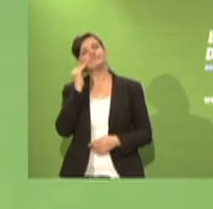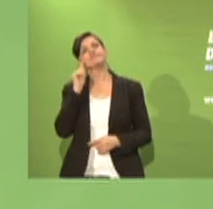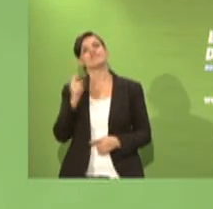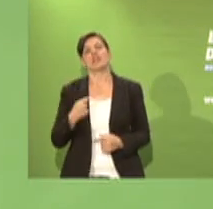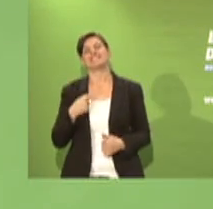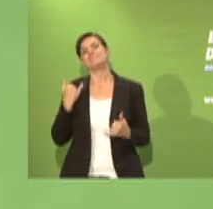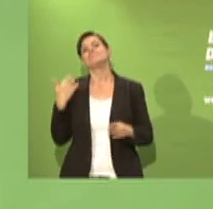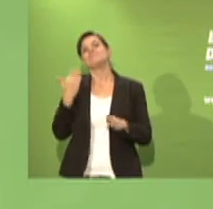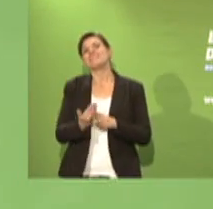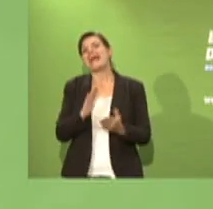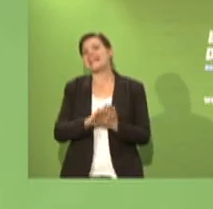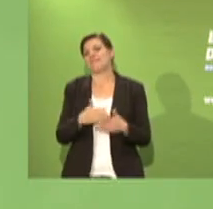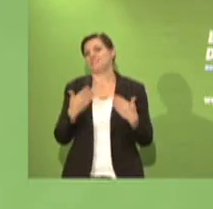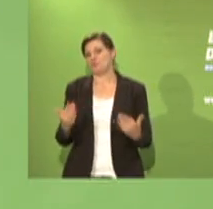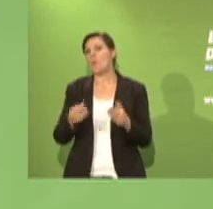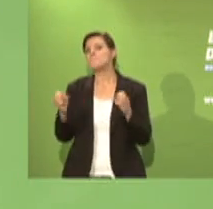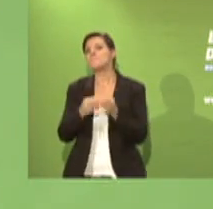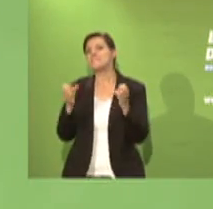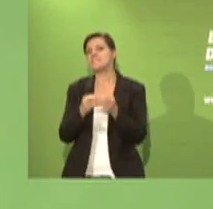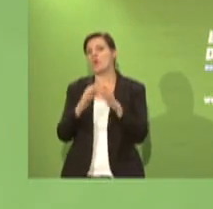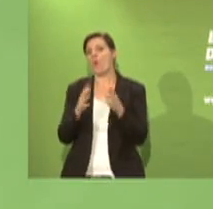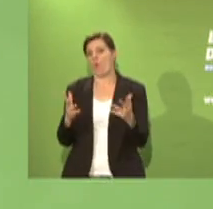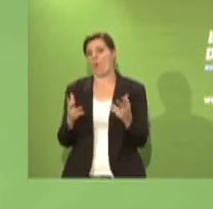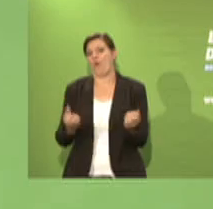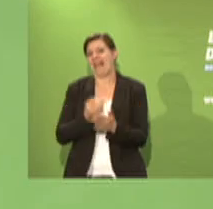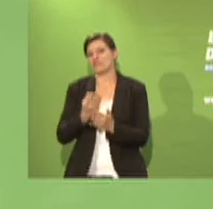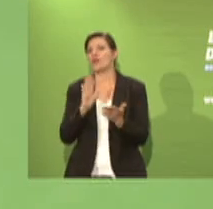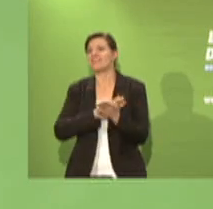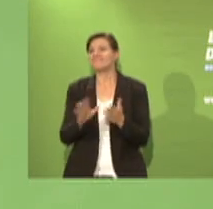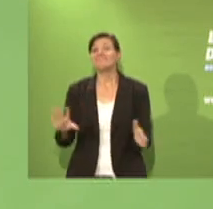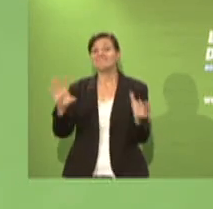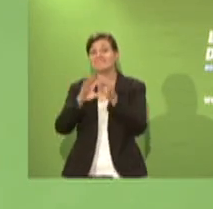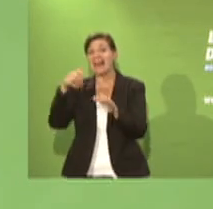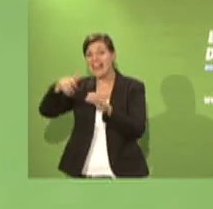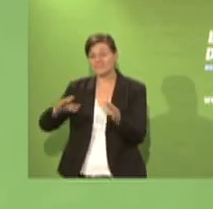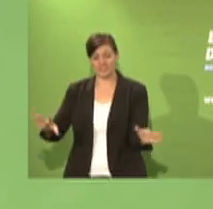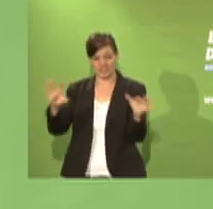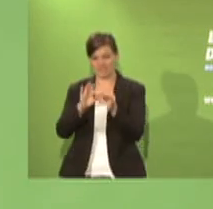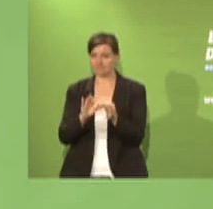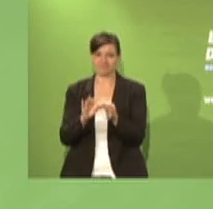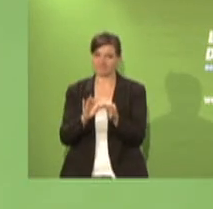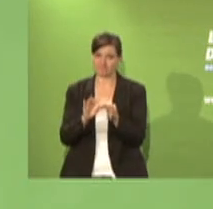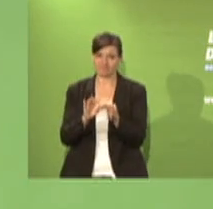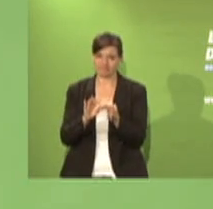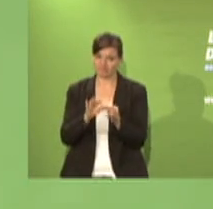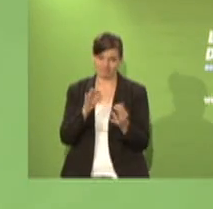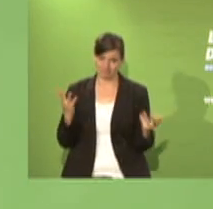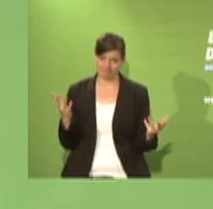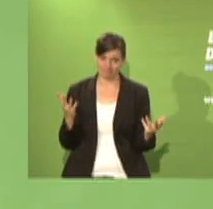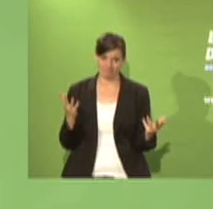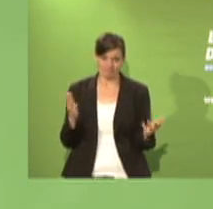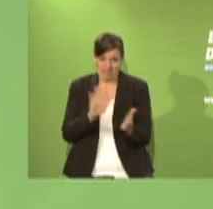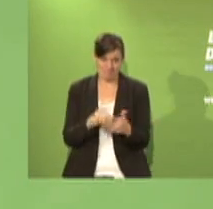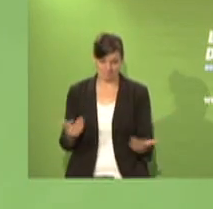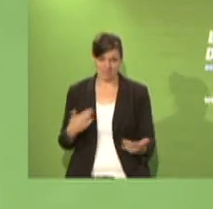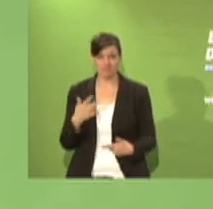nicht funktioniert, den Bereich Biomasseerzeugung so in die Landwirtschaft einzubauen, dass es passt. Man muss, wenn man Energie